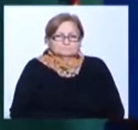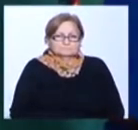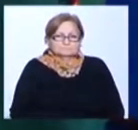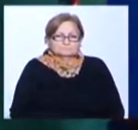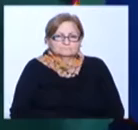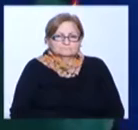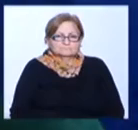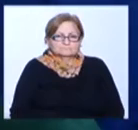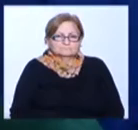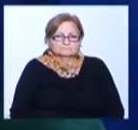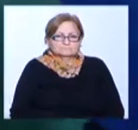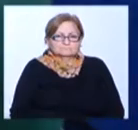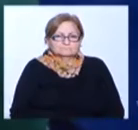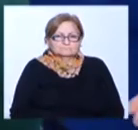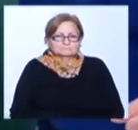აი ასე.